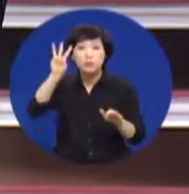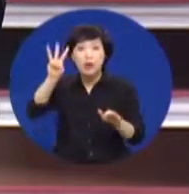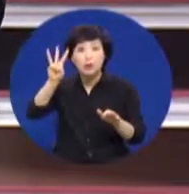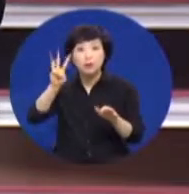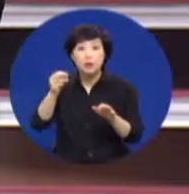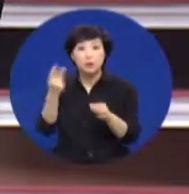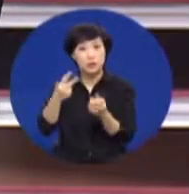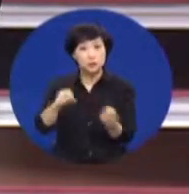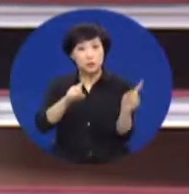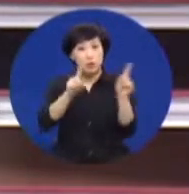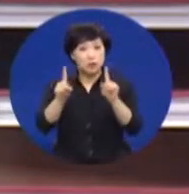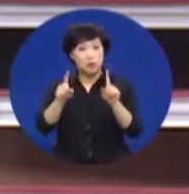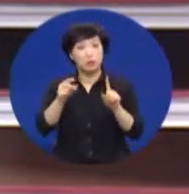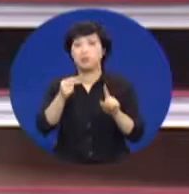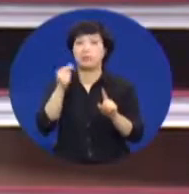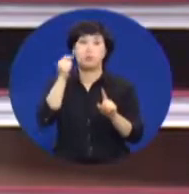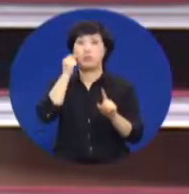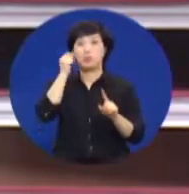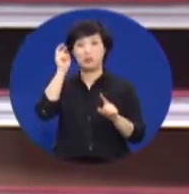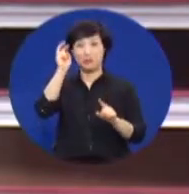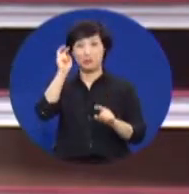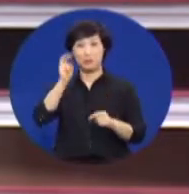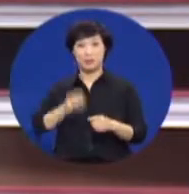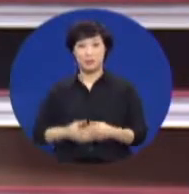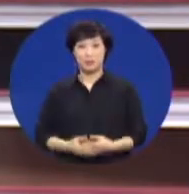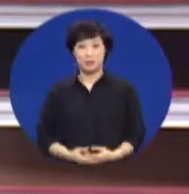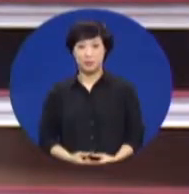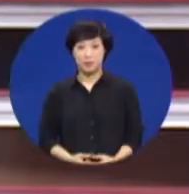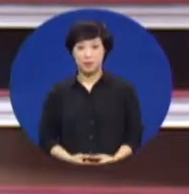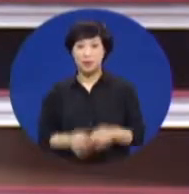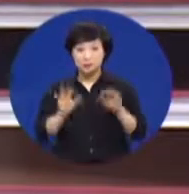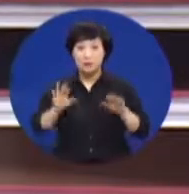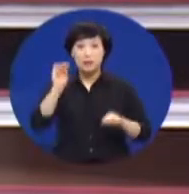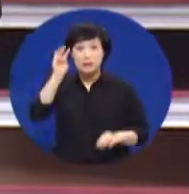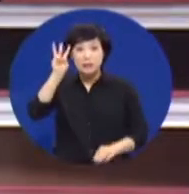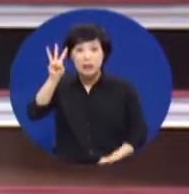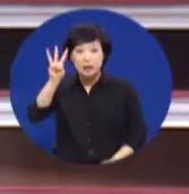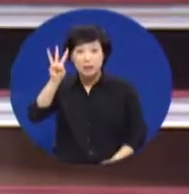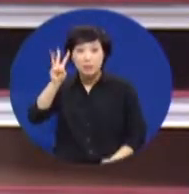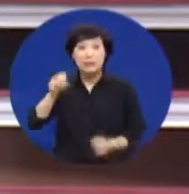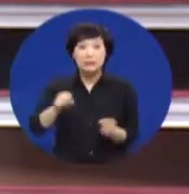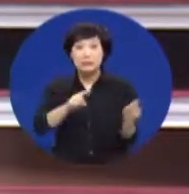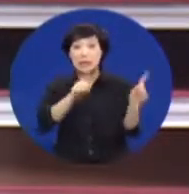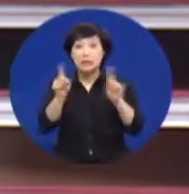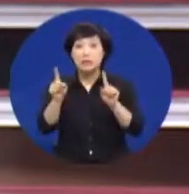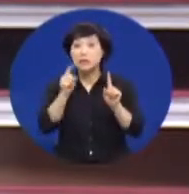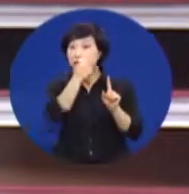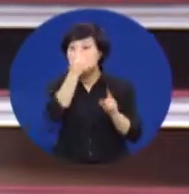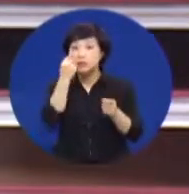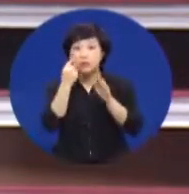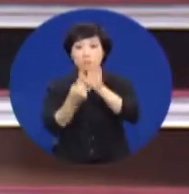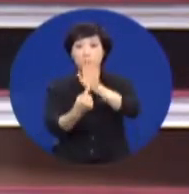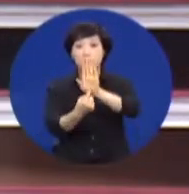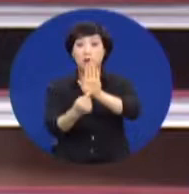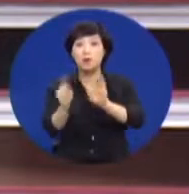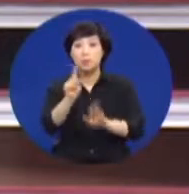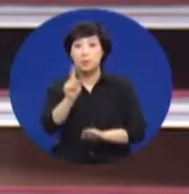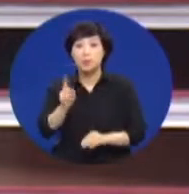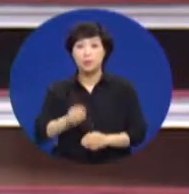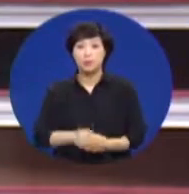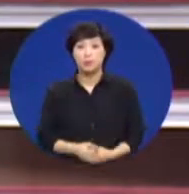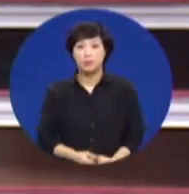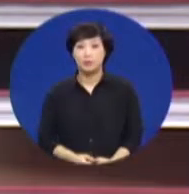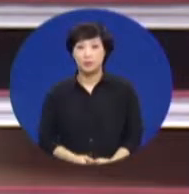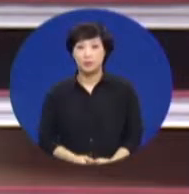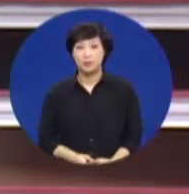다시 살아나지 못했을 텐데 3일 만에 살아났다는 증거는